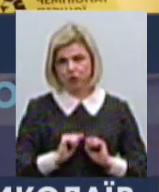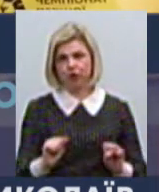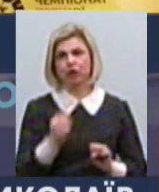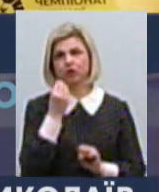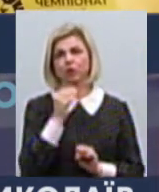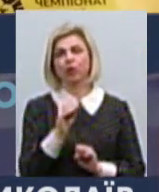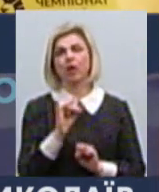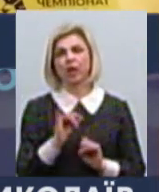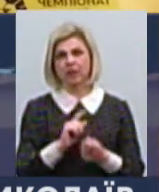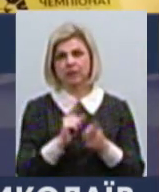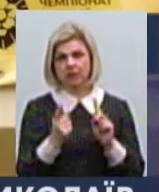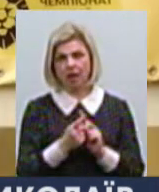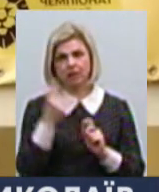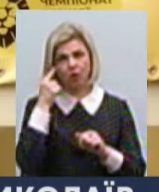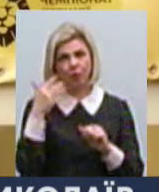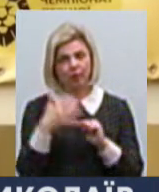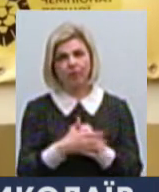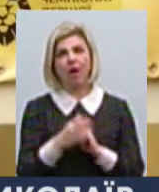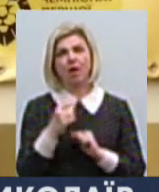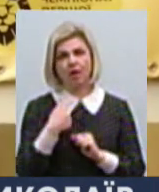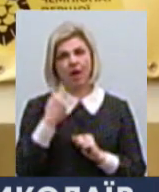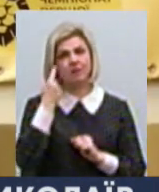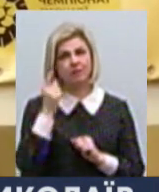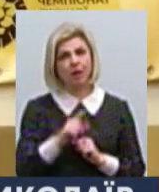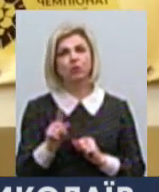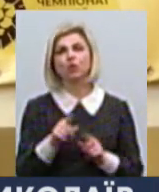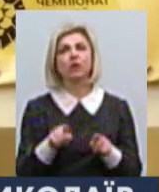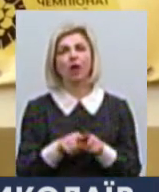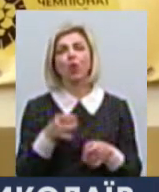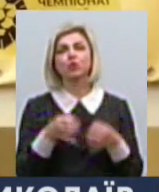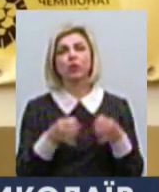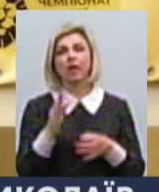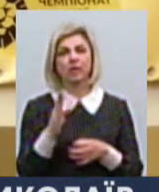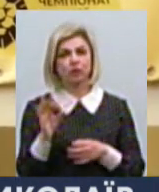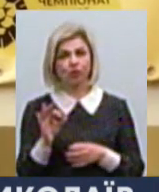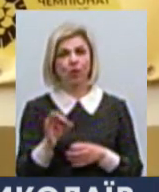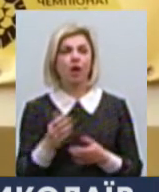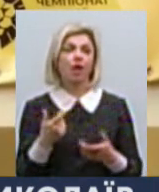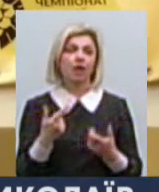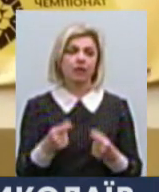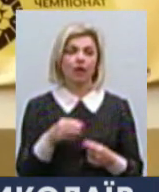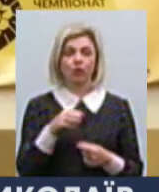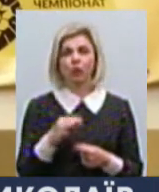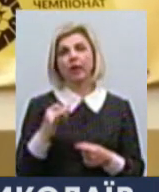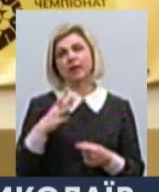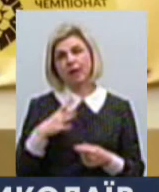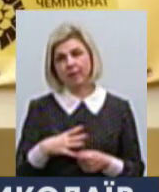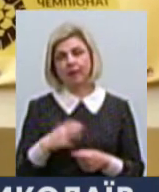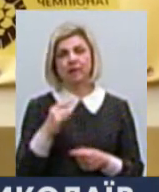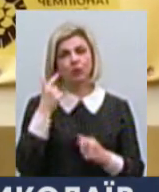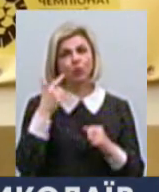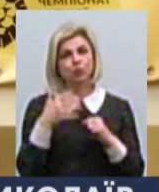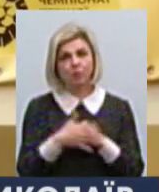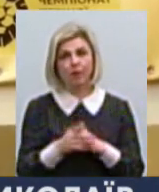звісно, що мені обідно, я хлопців настраював, бо я знаю, що таке є суддівство. Десь вони сьогодні і терпіли, і зрозуміло,